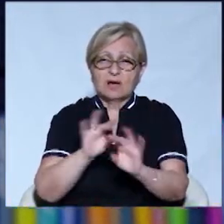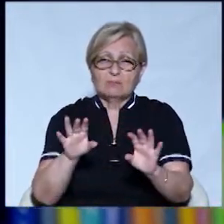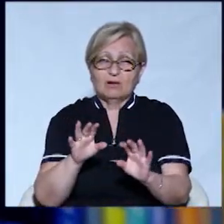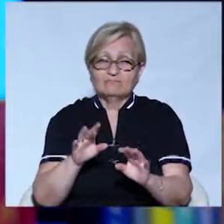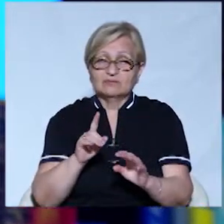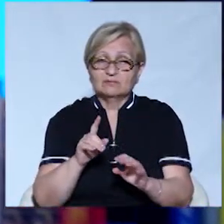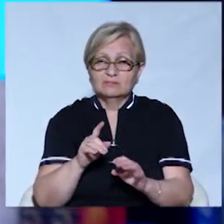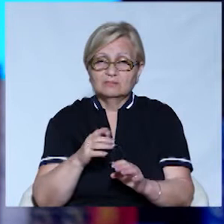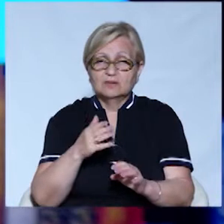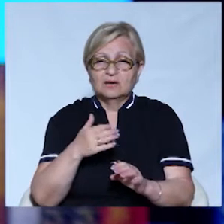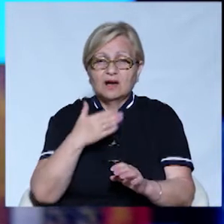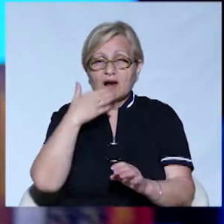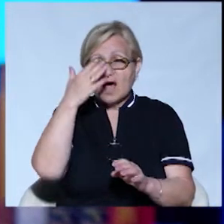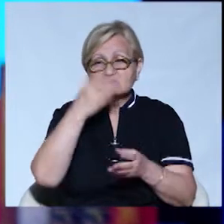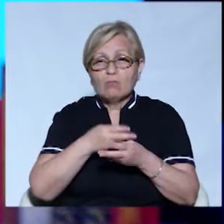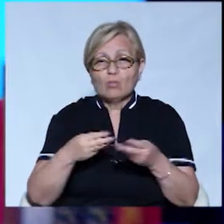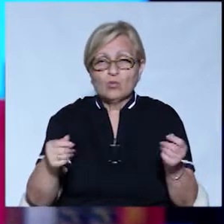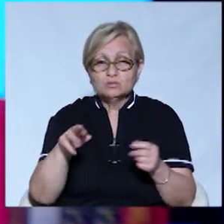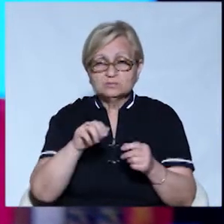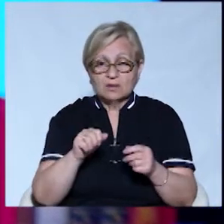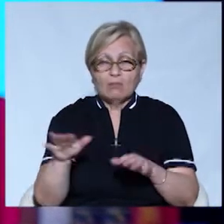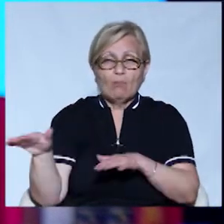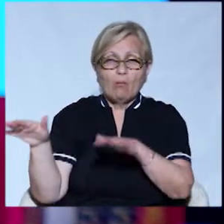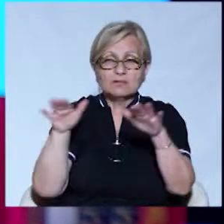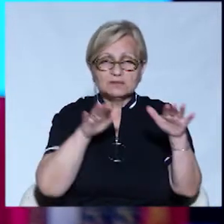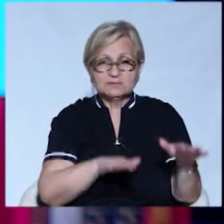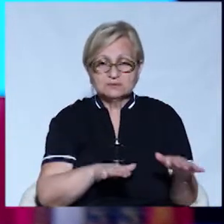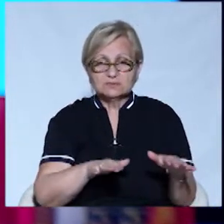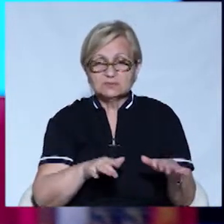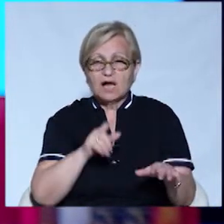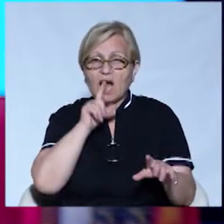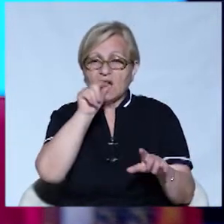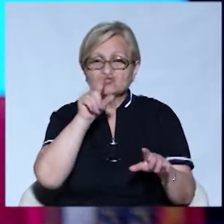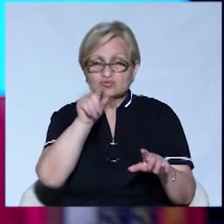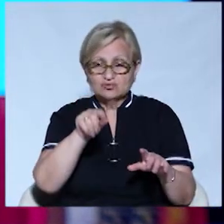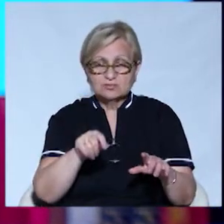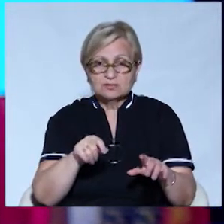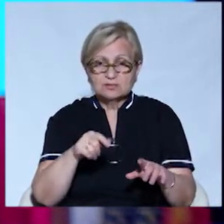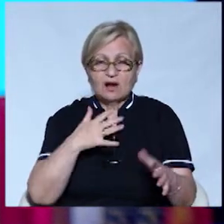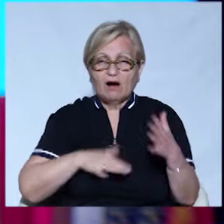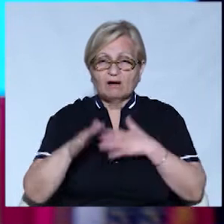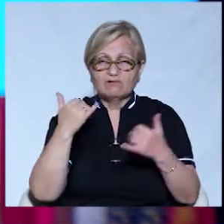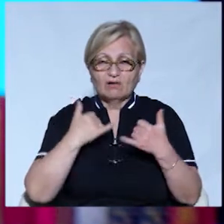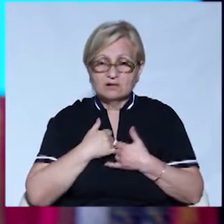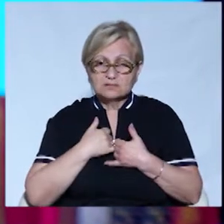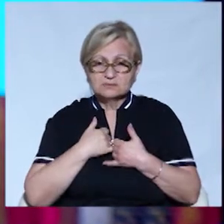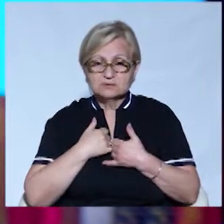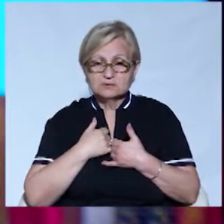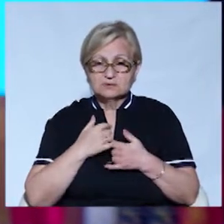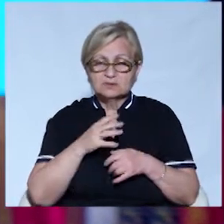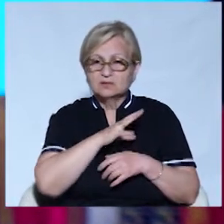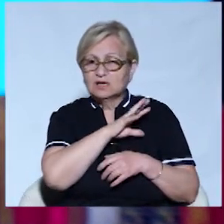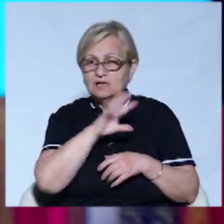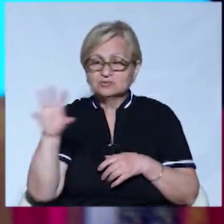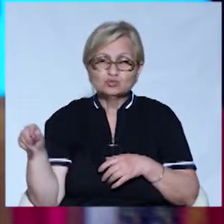ასე. გაზაფხულდა. მოფრინდნენ. აჭიკჭიკდნენ. გაგვახარეს.